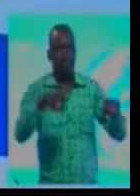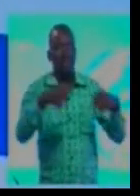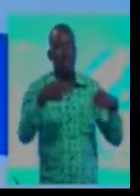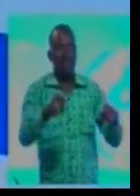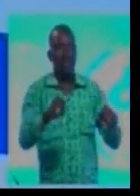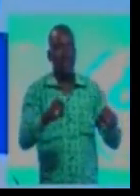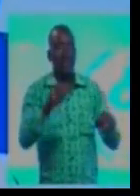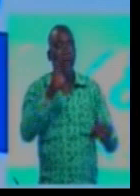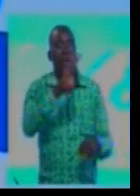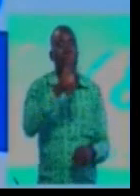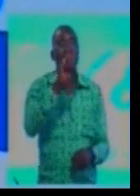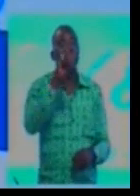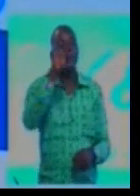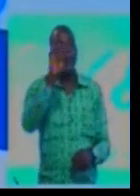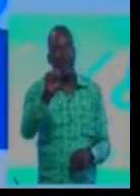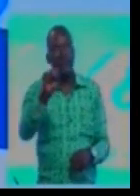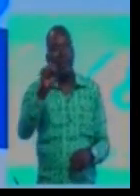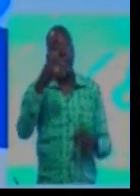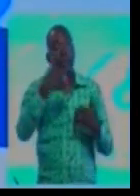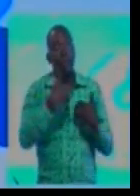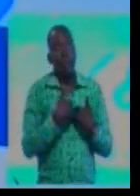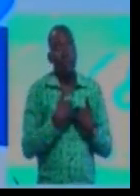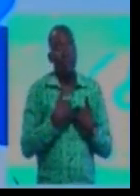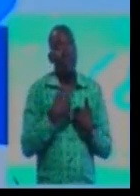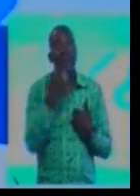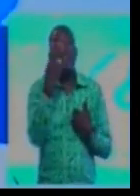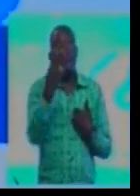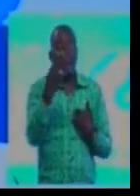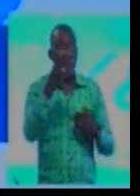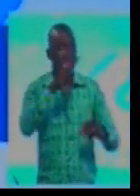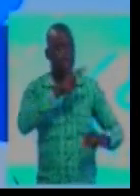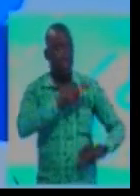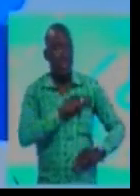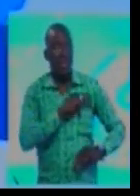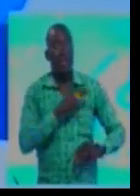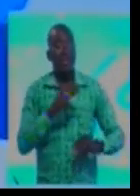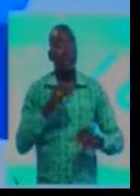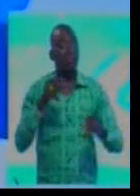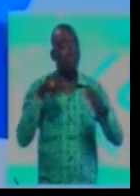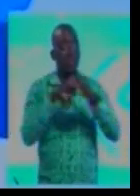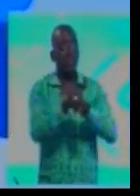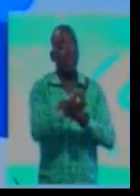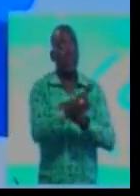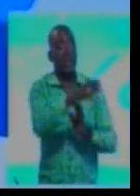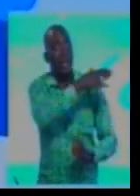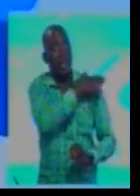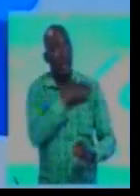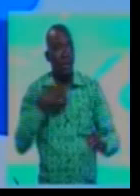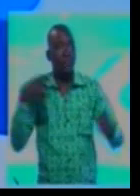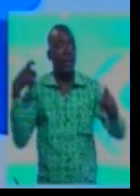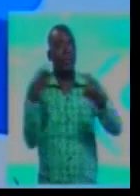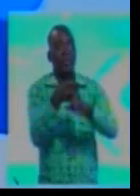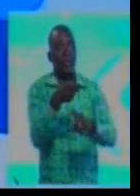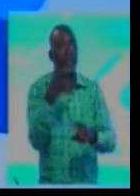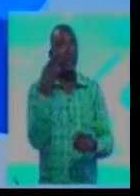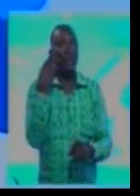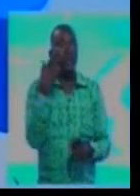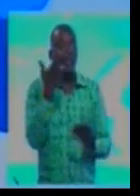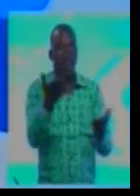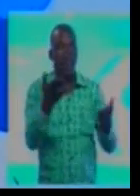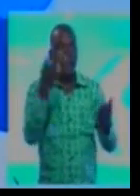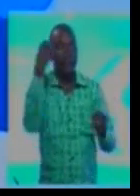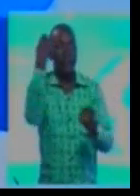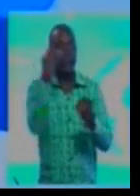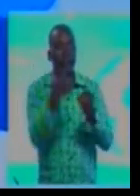Côté FDS, on déplore la perte de 4 militaires et des blessés. Voilà donc, c'est tout